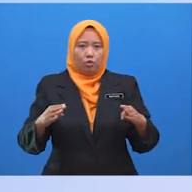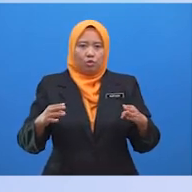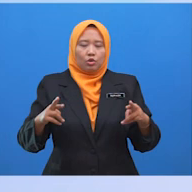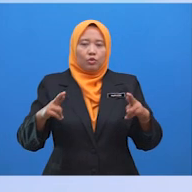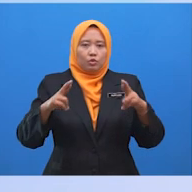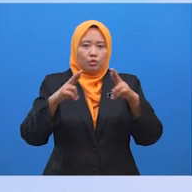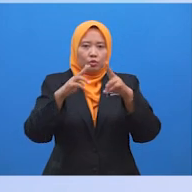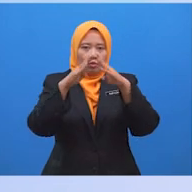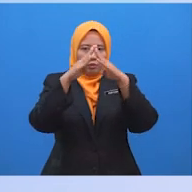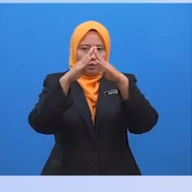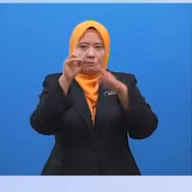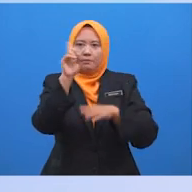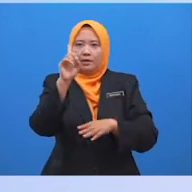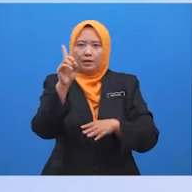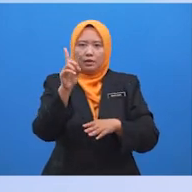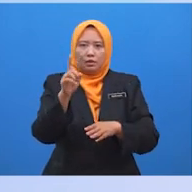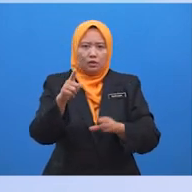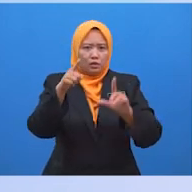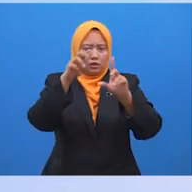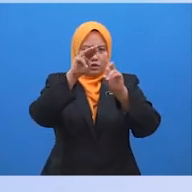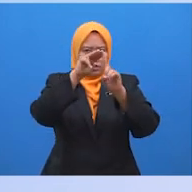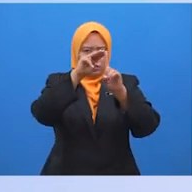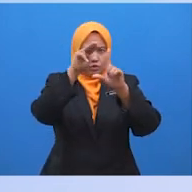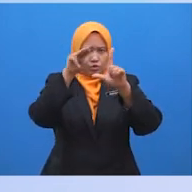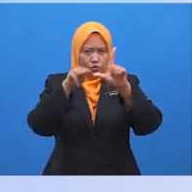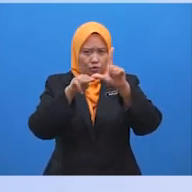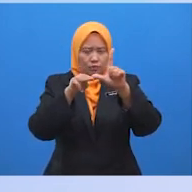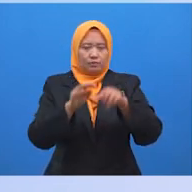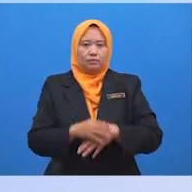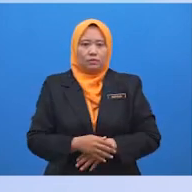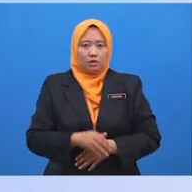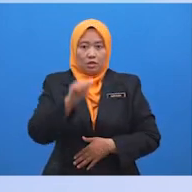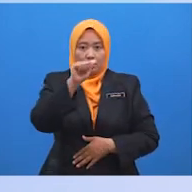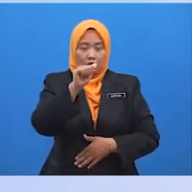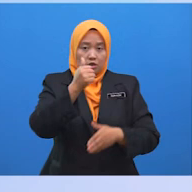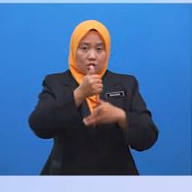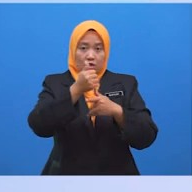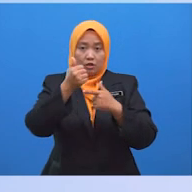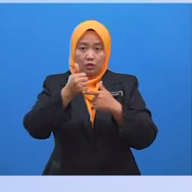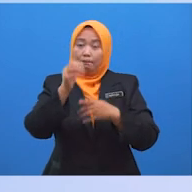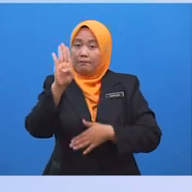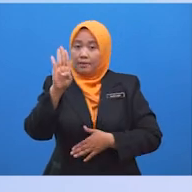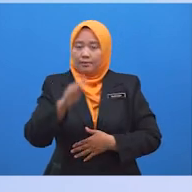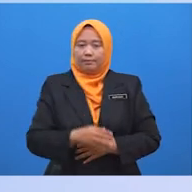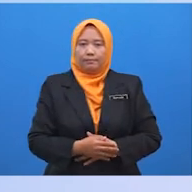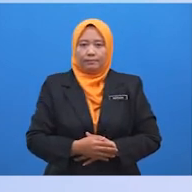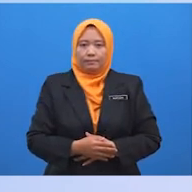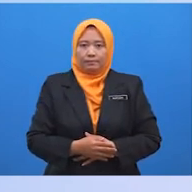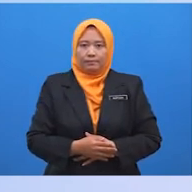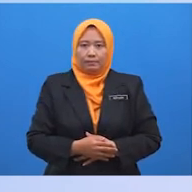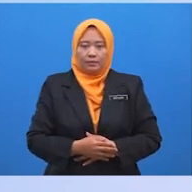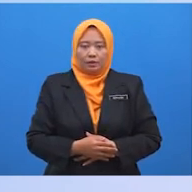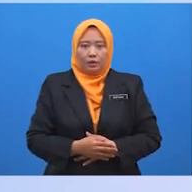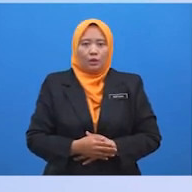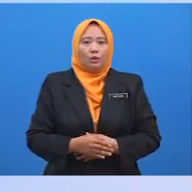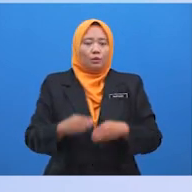Bumbung rumah A atau bumbung rumah B? Wah, betul jawapan kamu semua. Bumbung